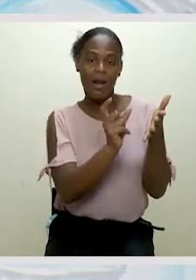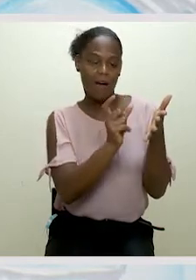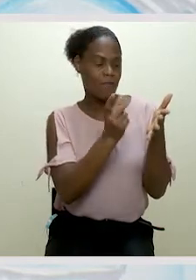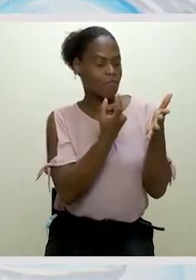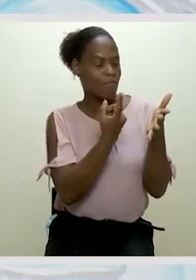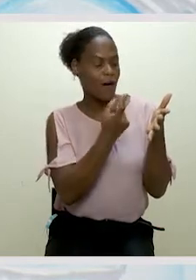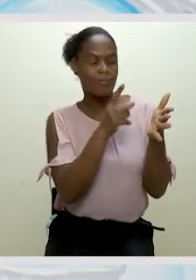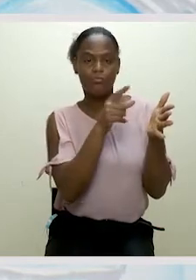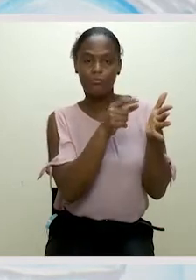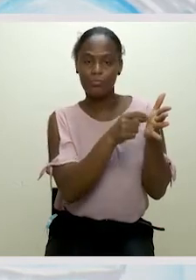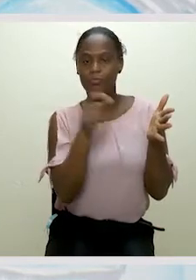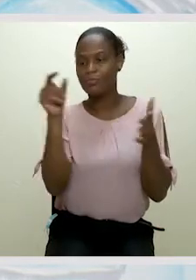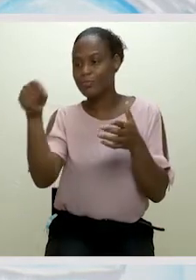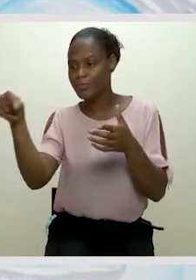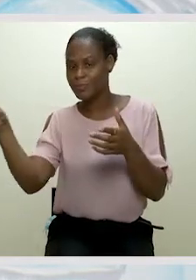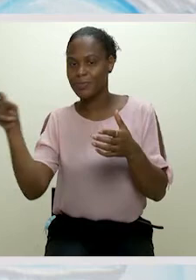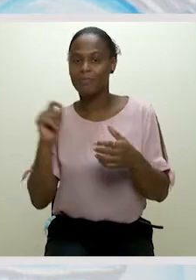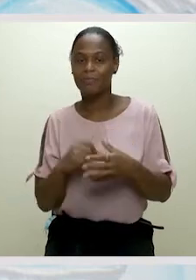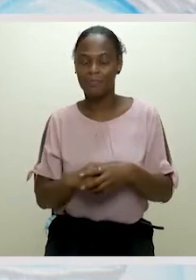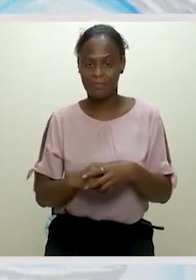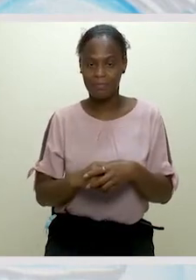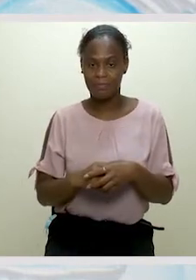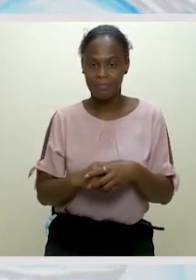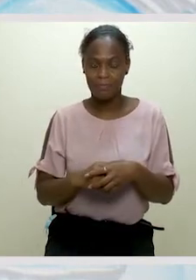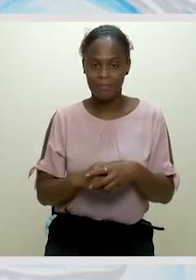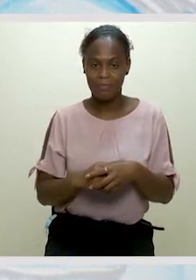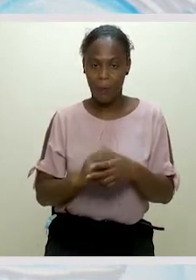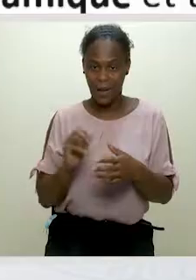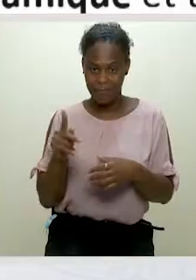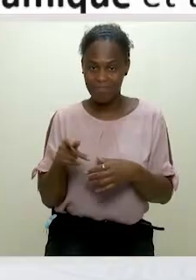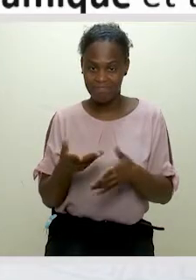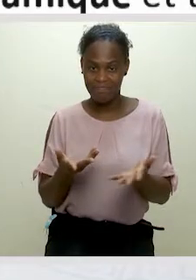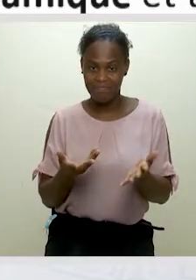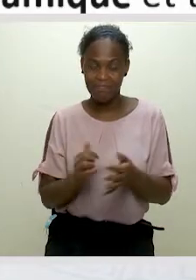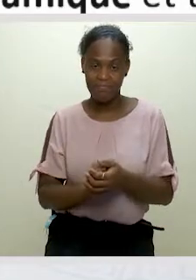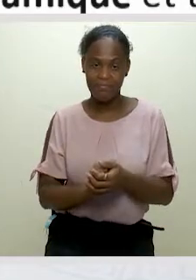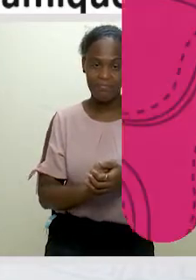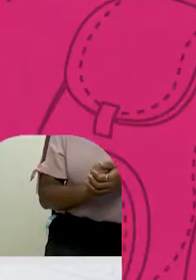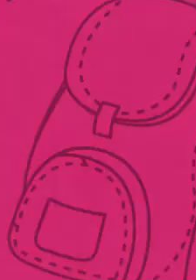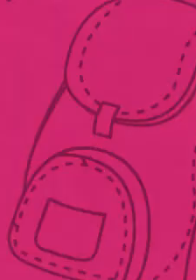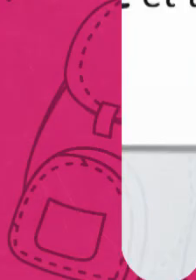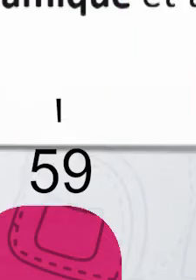avec les mots du texte. D'accord? Au travail!